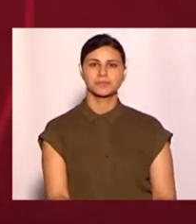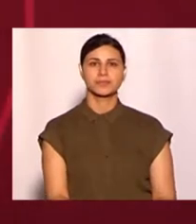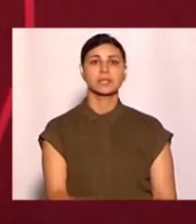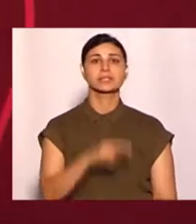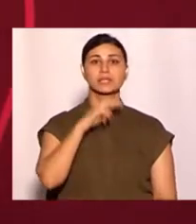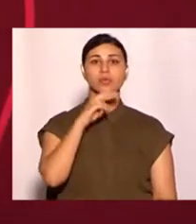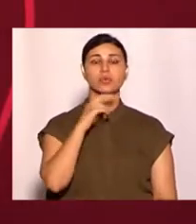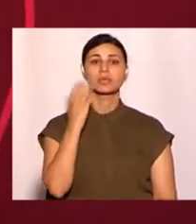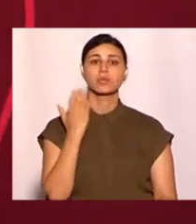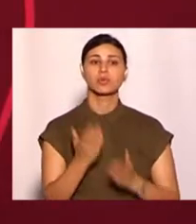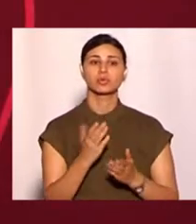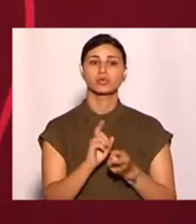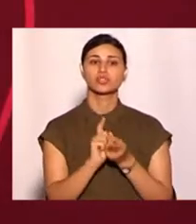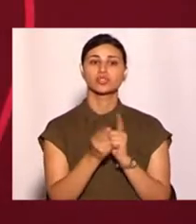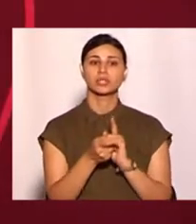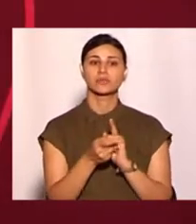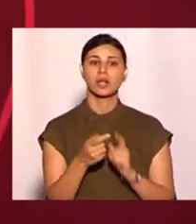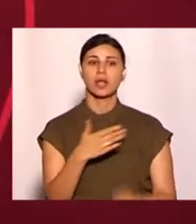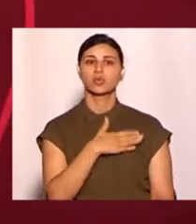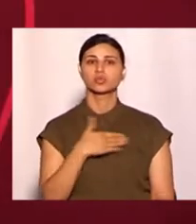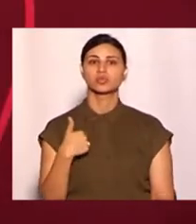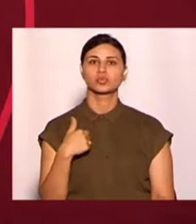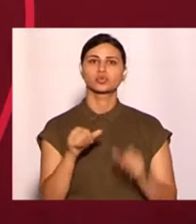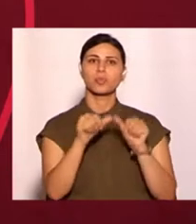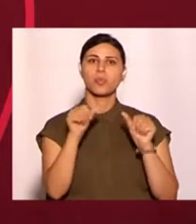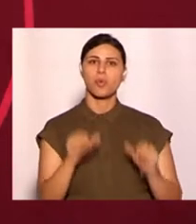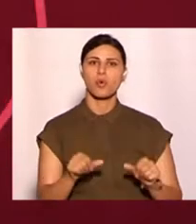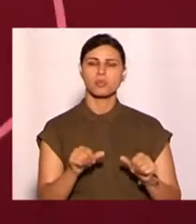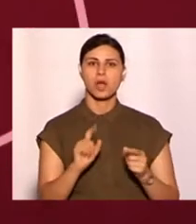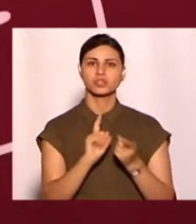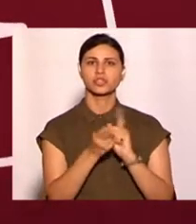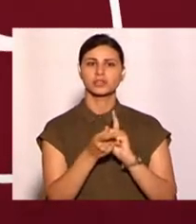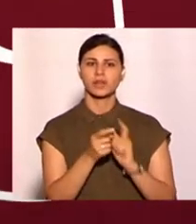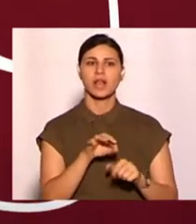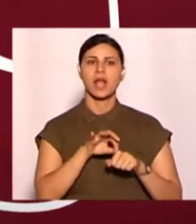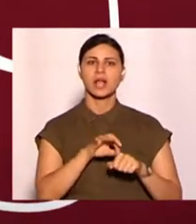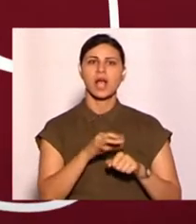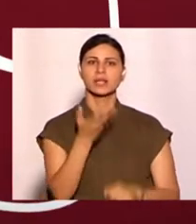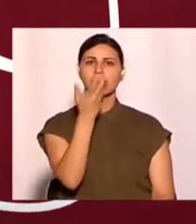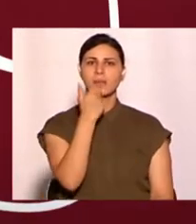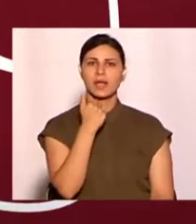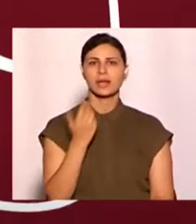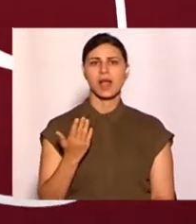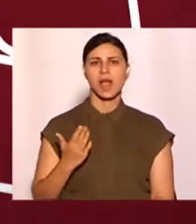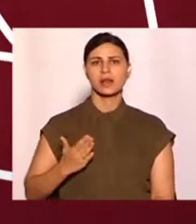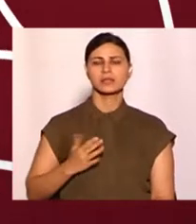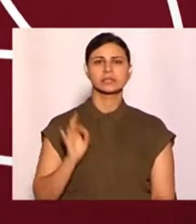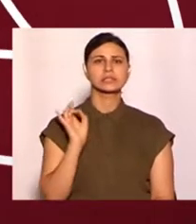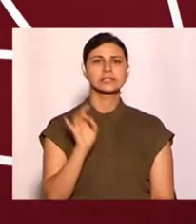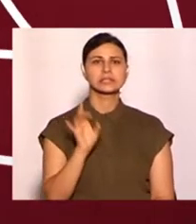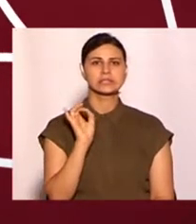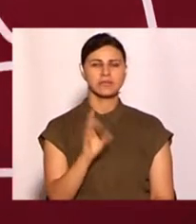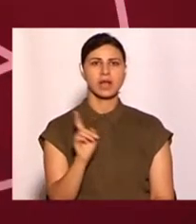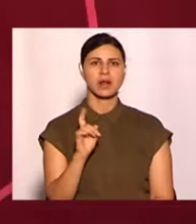საყურადღებოა თუ შეიცვალა ძუძუს ზომა, ფორმა ან კონტური, კანის ფერი, შეხებით მტკივნეულია, ისინჯება